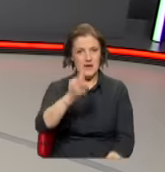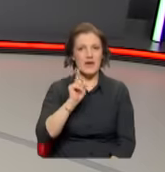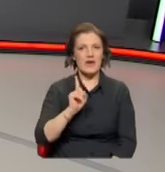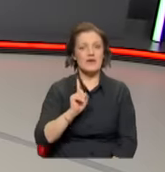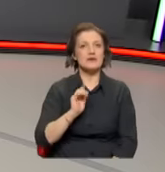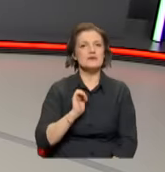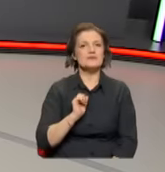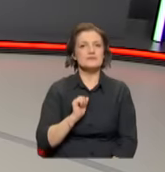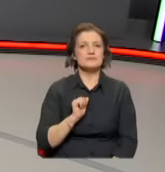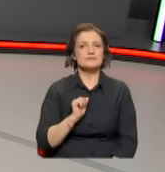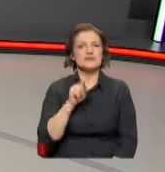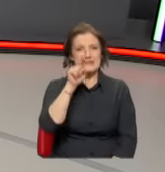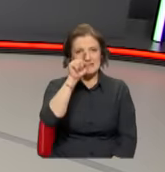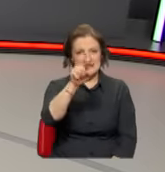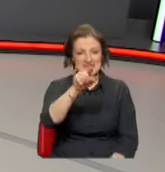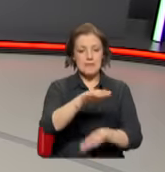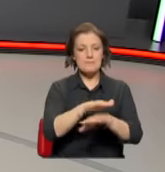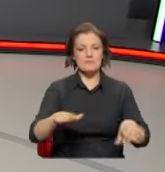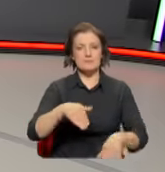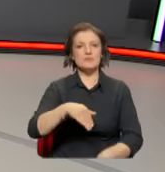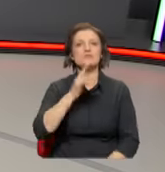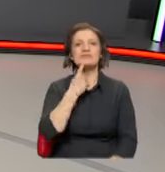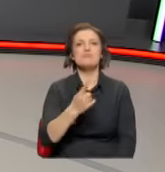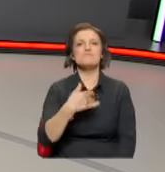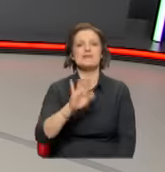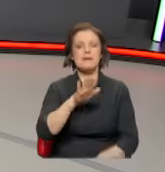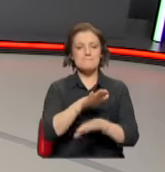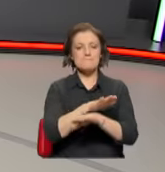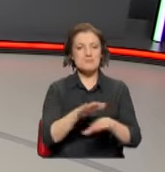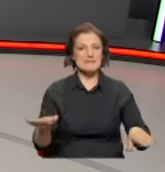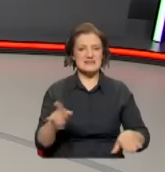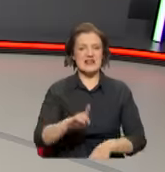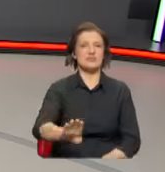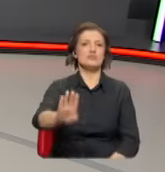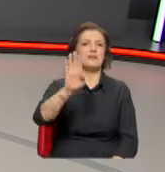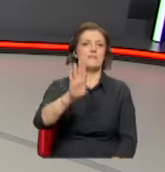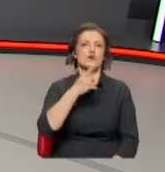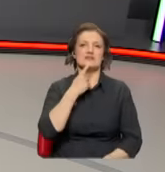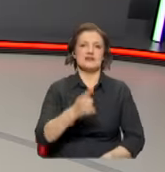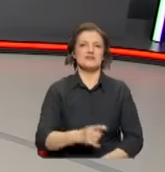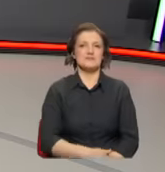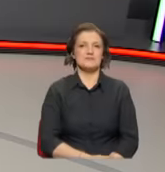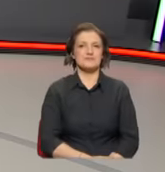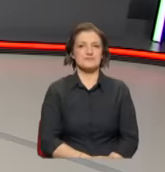bitmez. Siz bitti demeden bitmesine demokrasi denir.